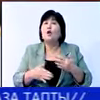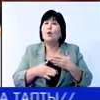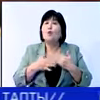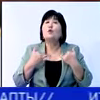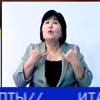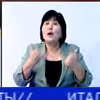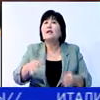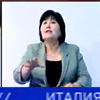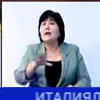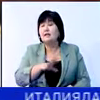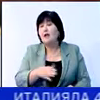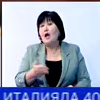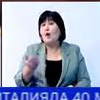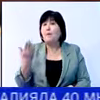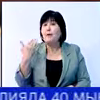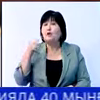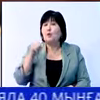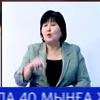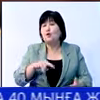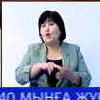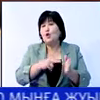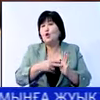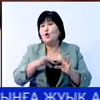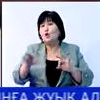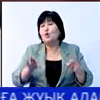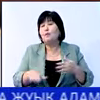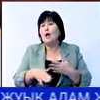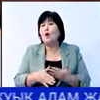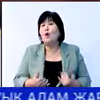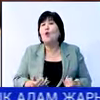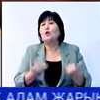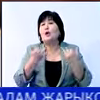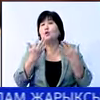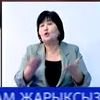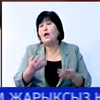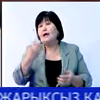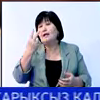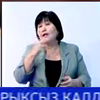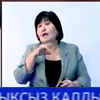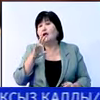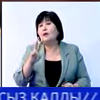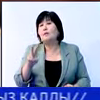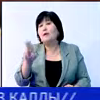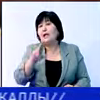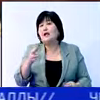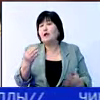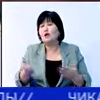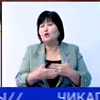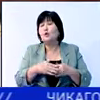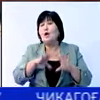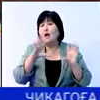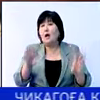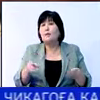бәрін жасадық. Былтыр осы жобаны қолдау үшін 2 миллиардқа жуық біз объем